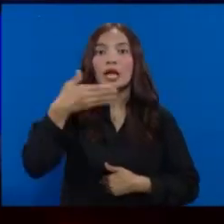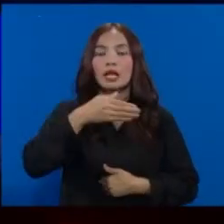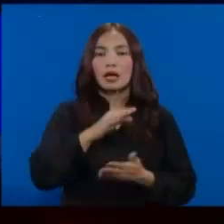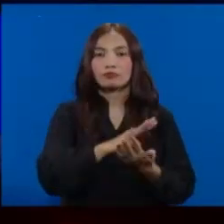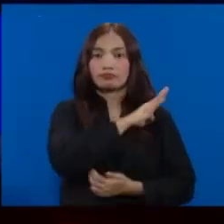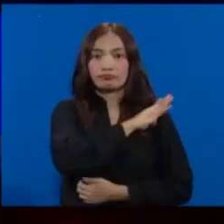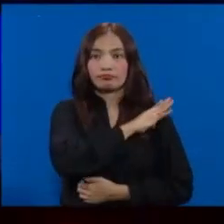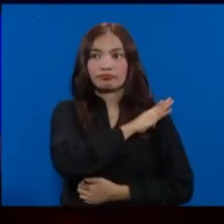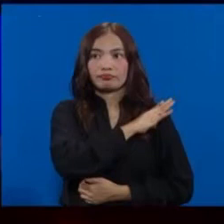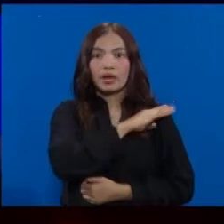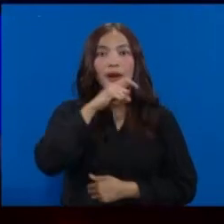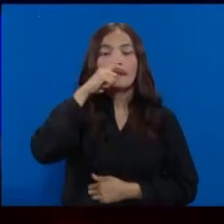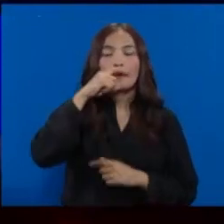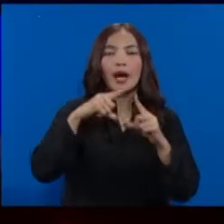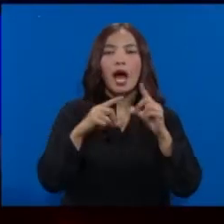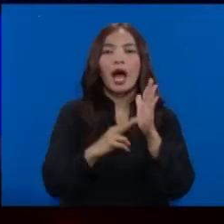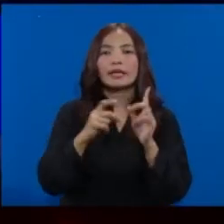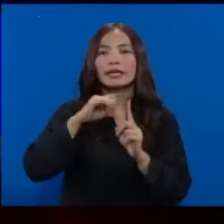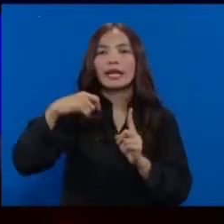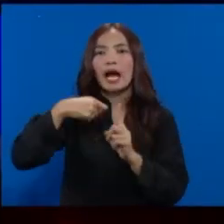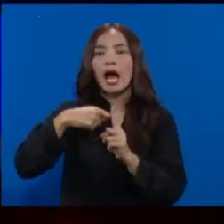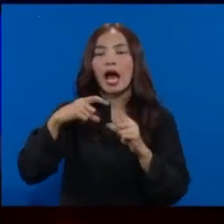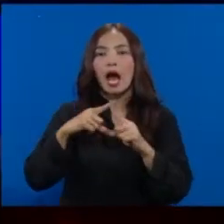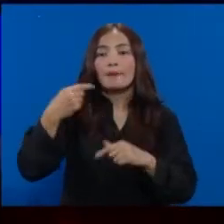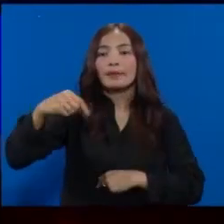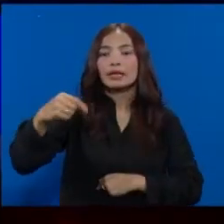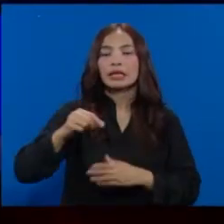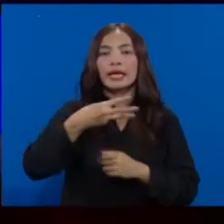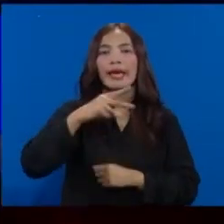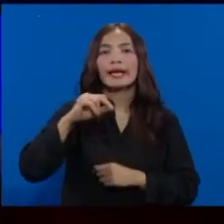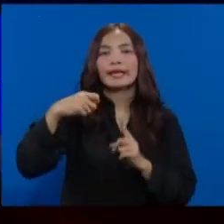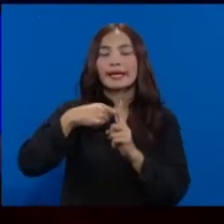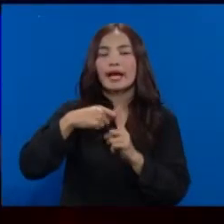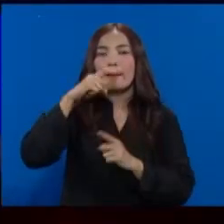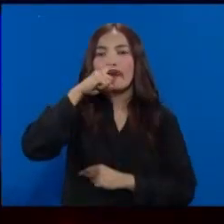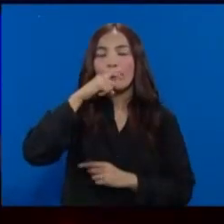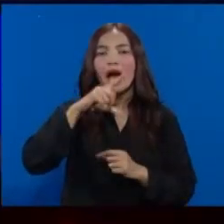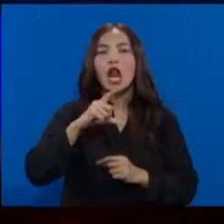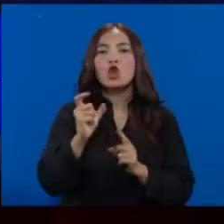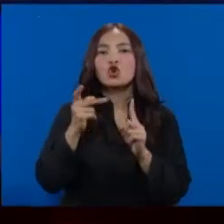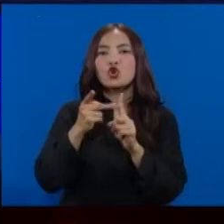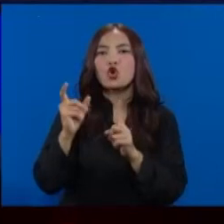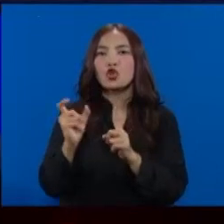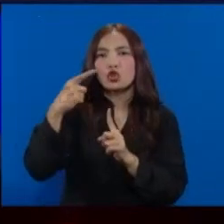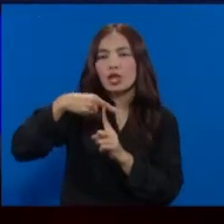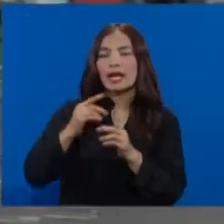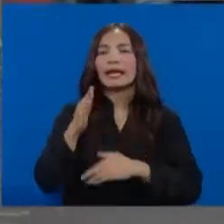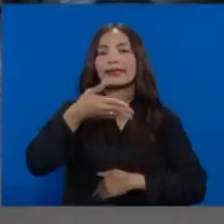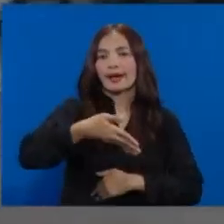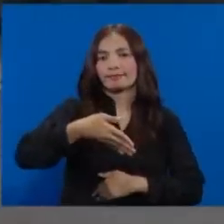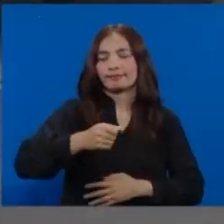TNI Jenderal Andika Perkasa, Menteri Erick Thohir, dan Menko Luhut Binsar Panjaitan.